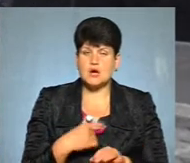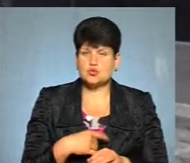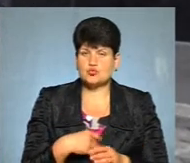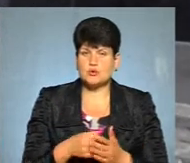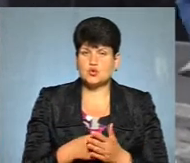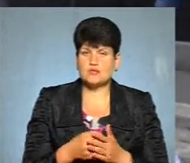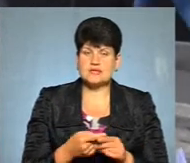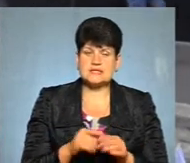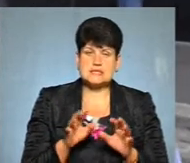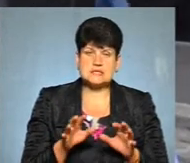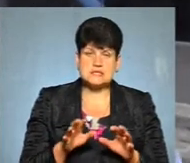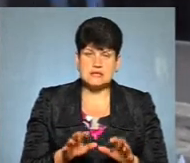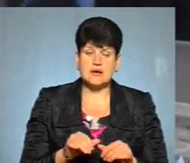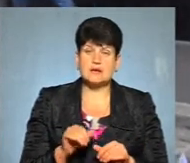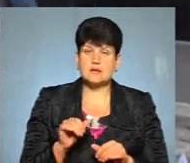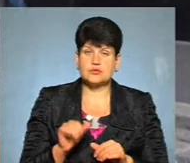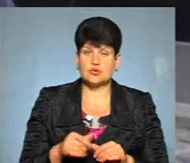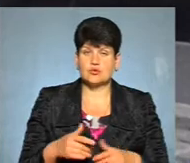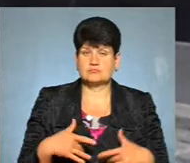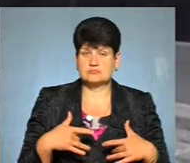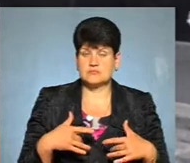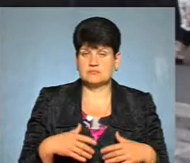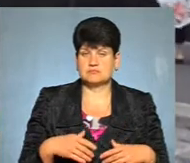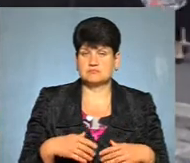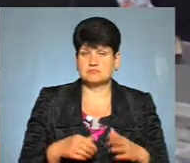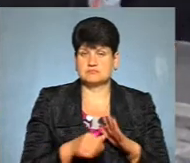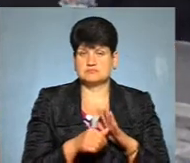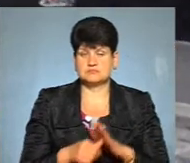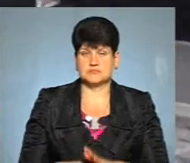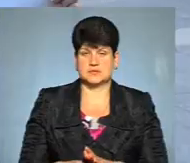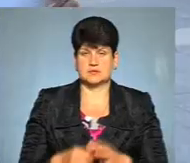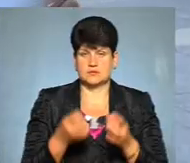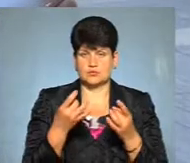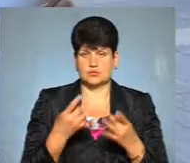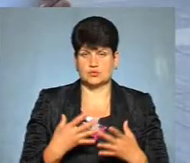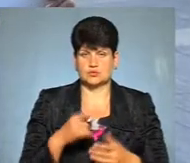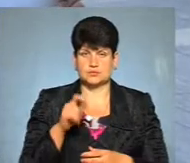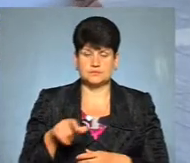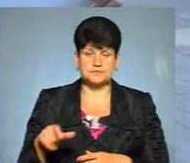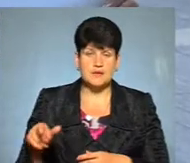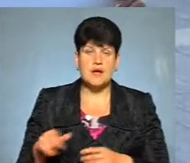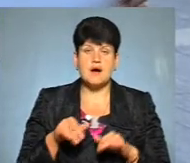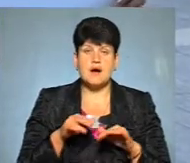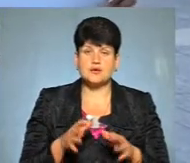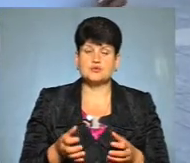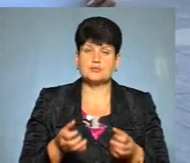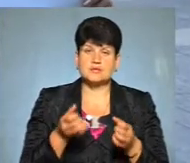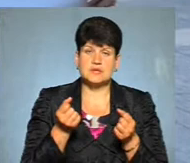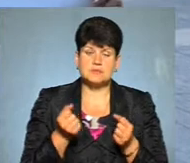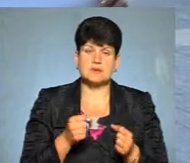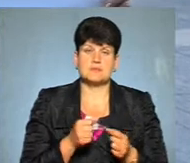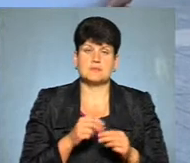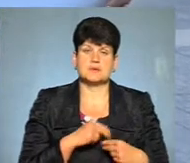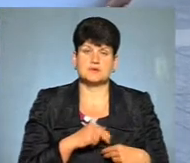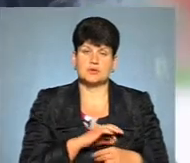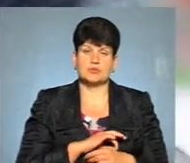лобіювати цей закон, а окрім того, зневажливе ставлення до простого українського народу. Акцію підтримали представники профспілки працівників